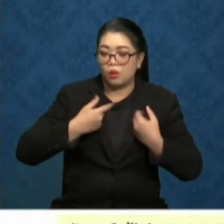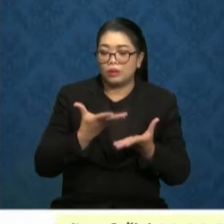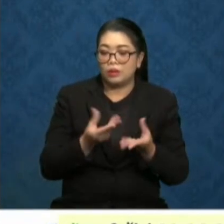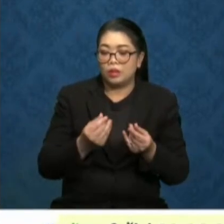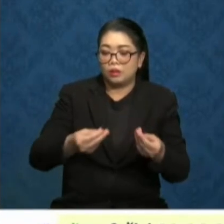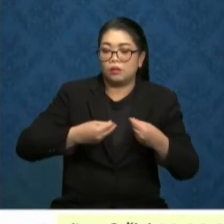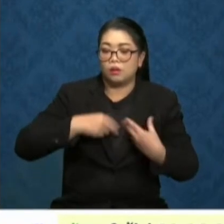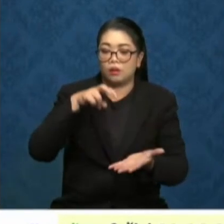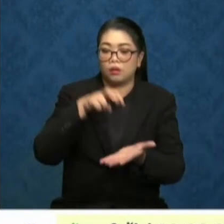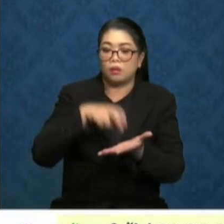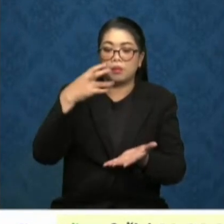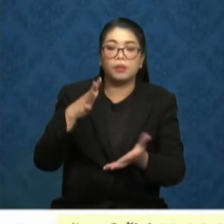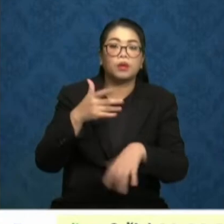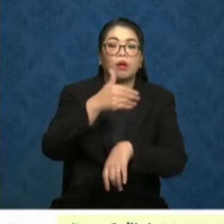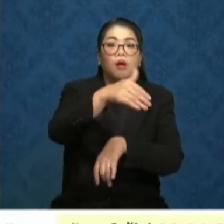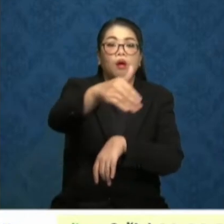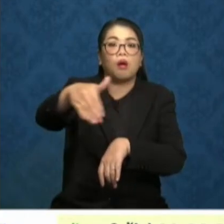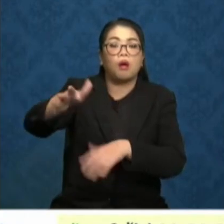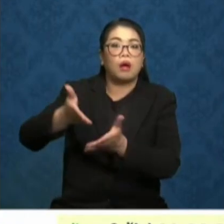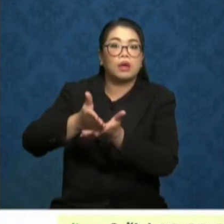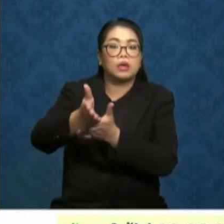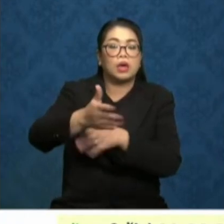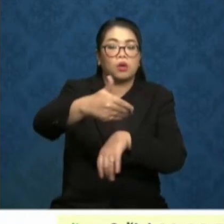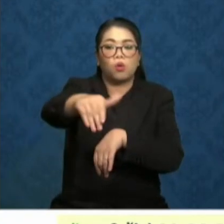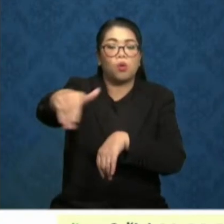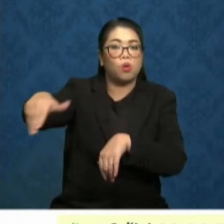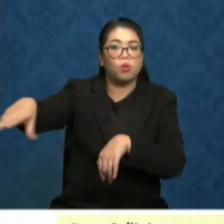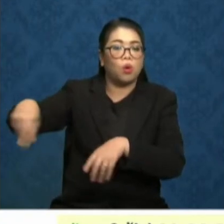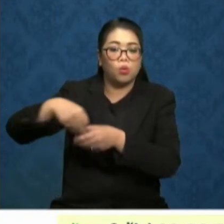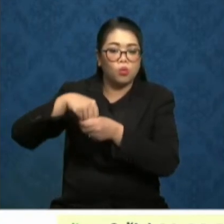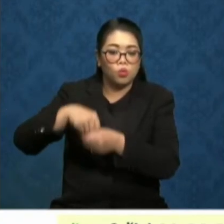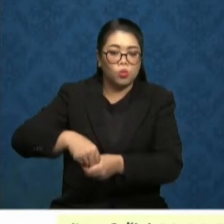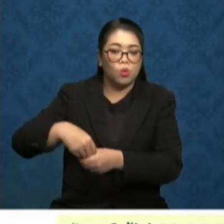ที่ทับ